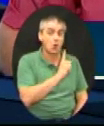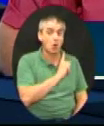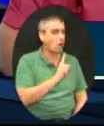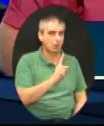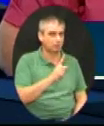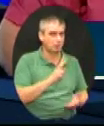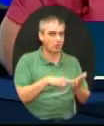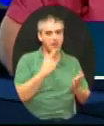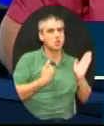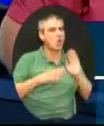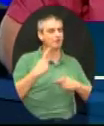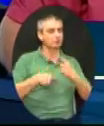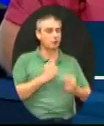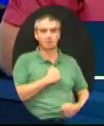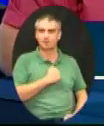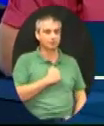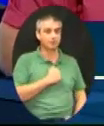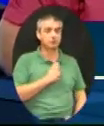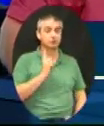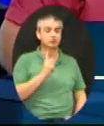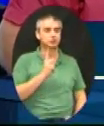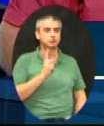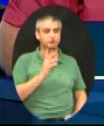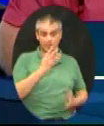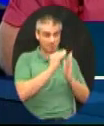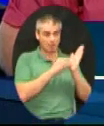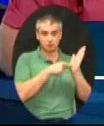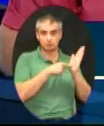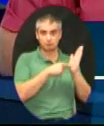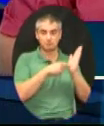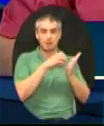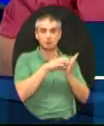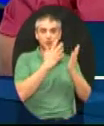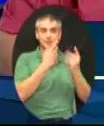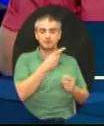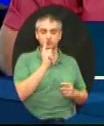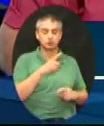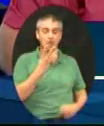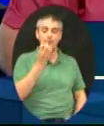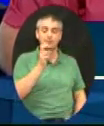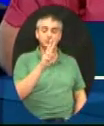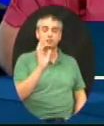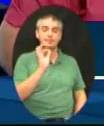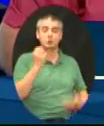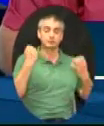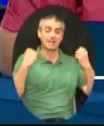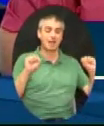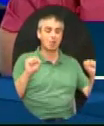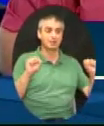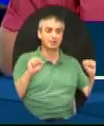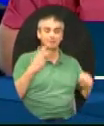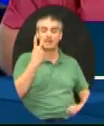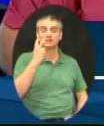נכון לומר שיש רוב מסורתי או דתי. יש סט, על פי נתוני הלשכה המרכזית לסטטיסטיקה, יש כ-42% חילונים,